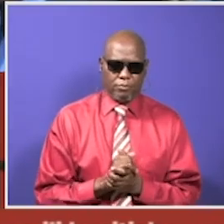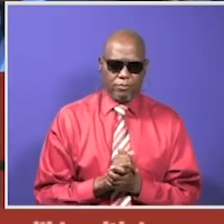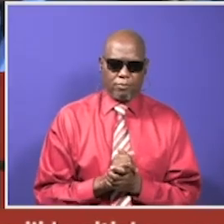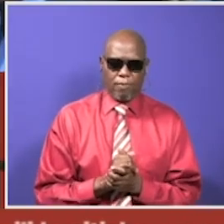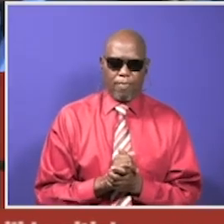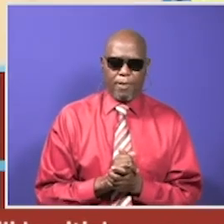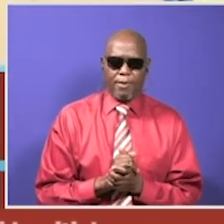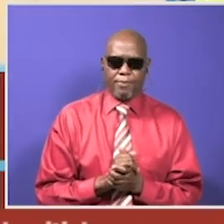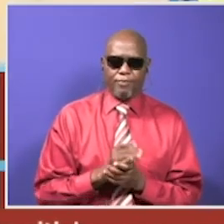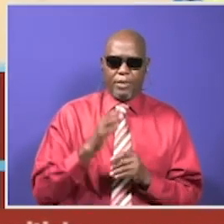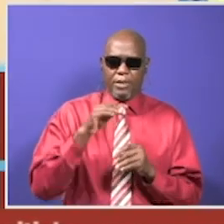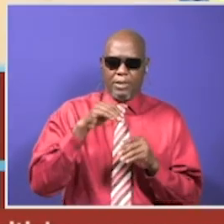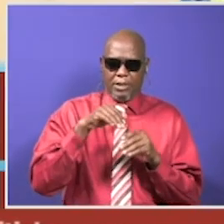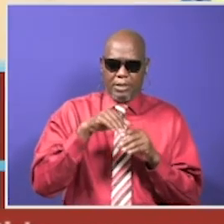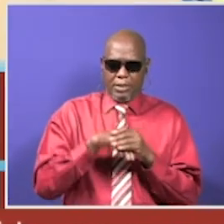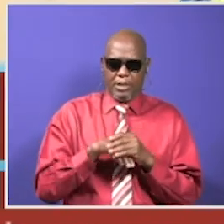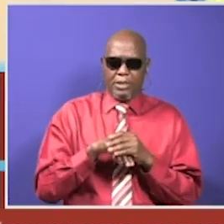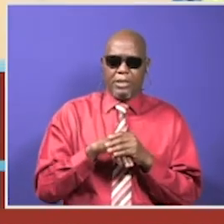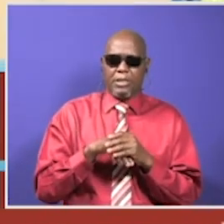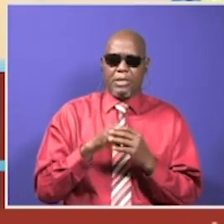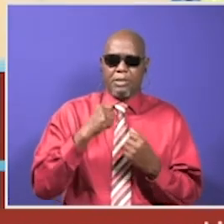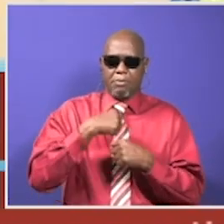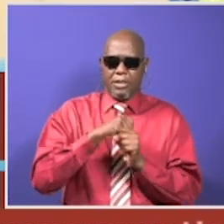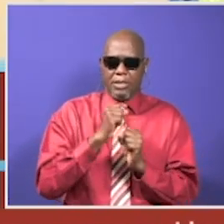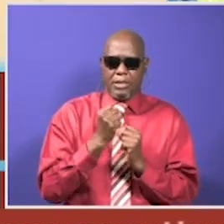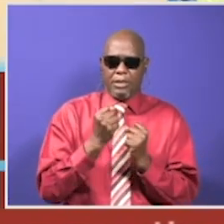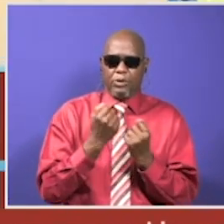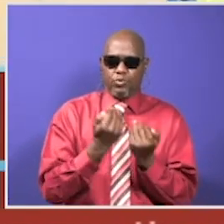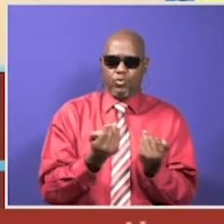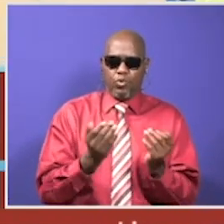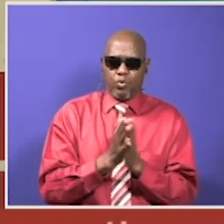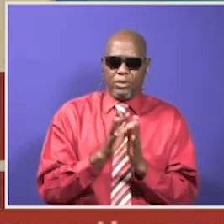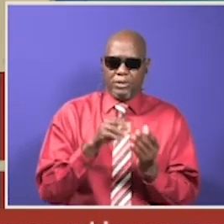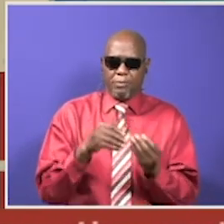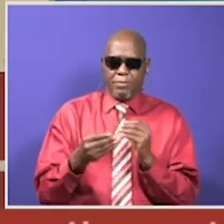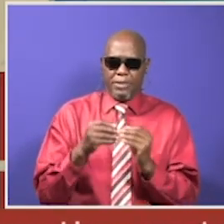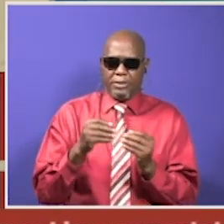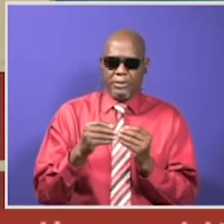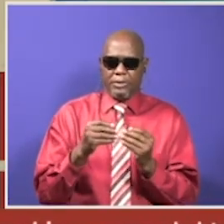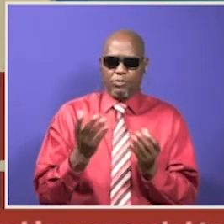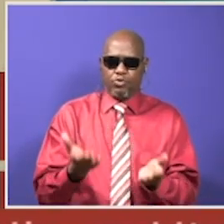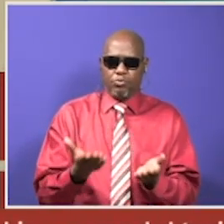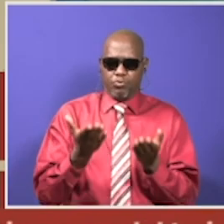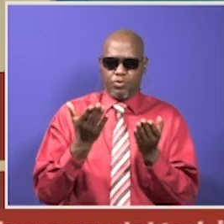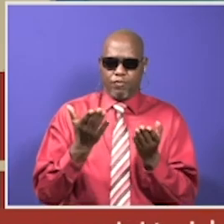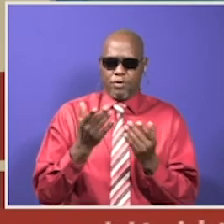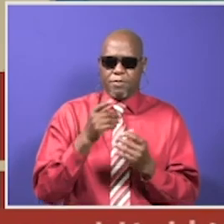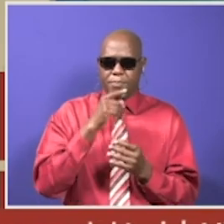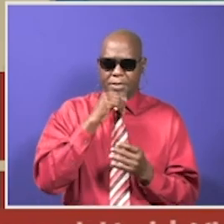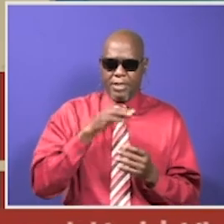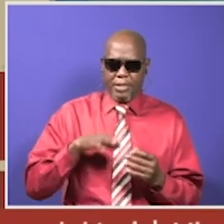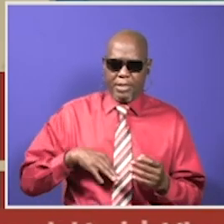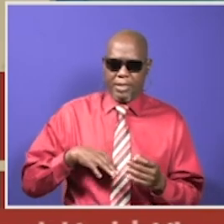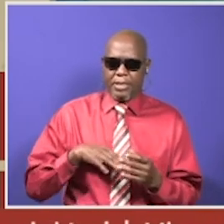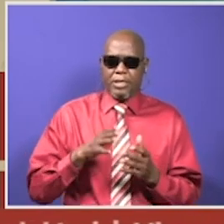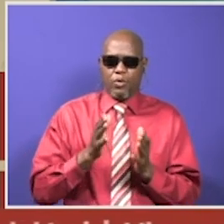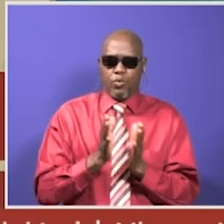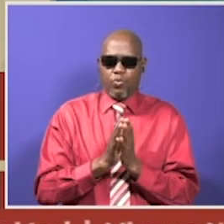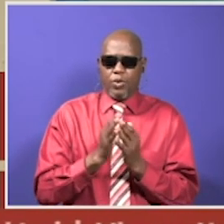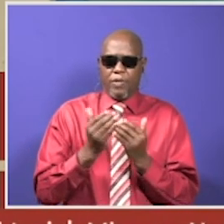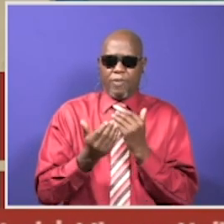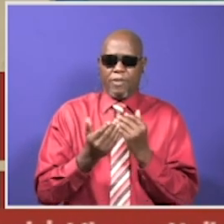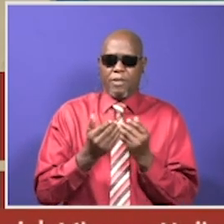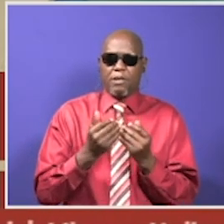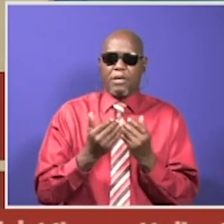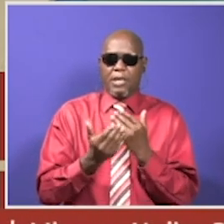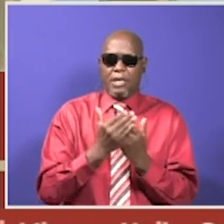Katika juhudi za kuwajumuisha watoto walemavu nchini, wazazi pamoja na walezi wa watoto hawa